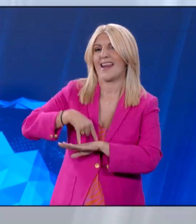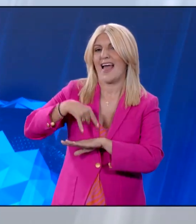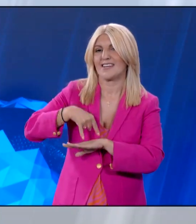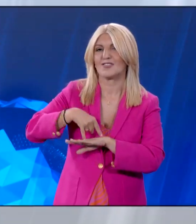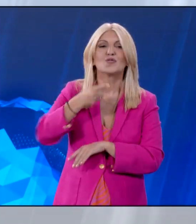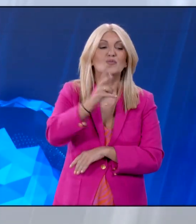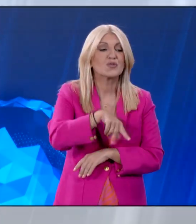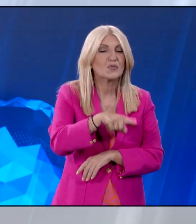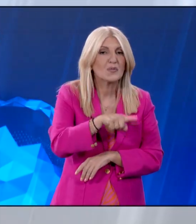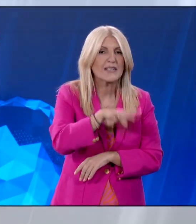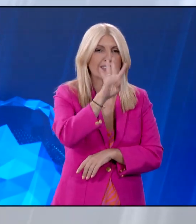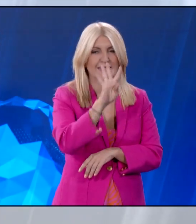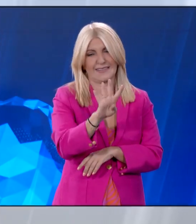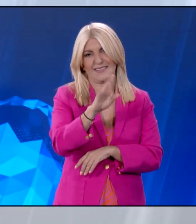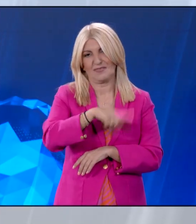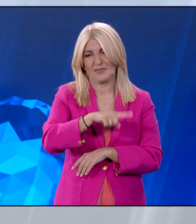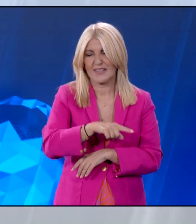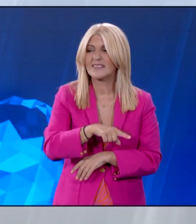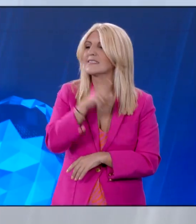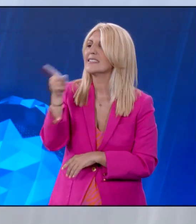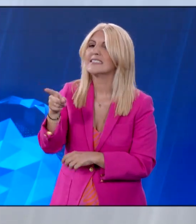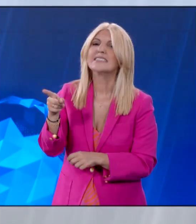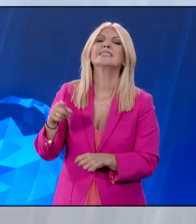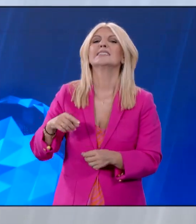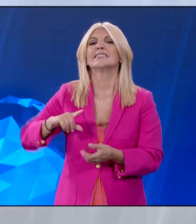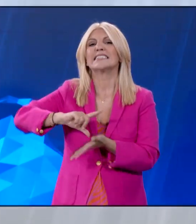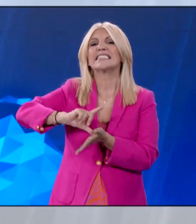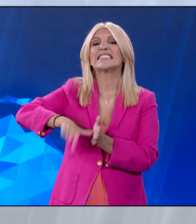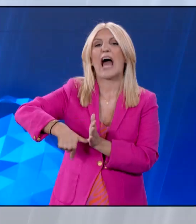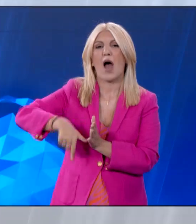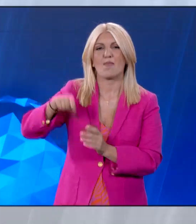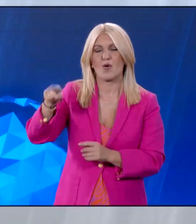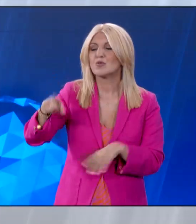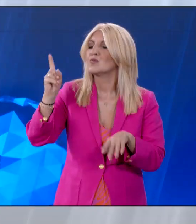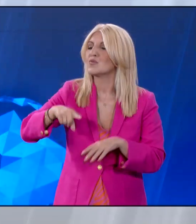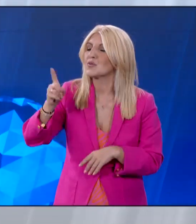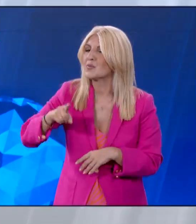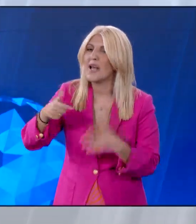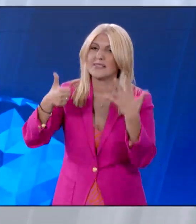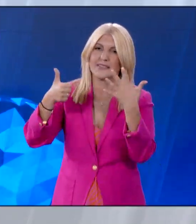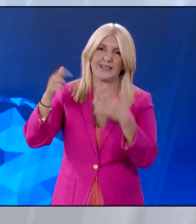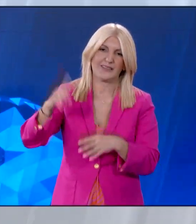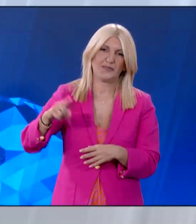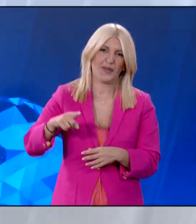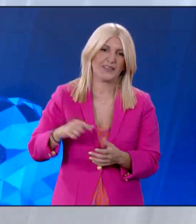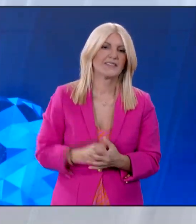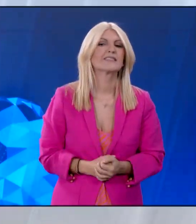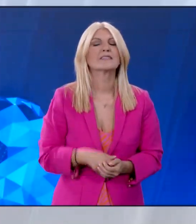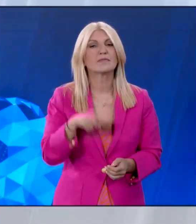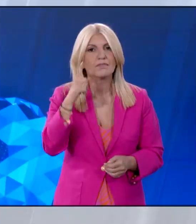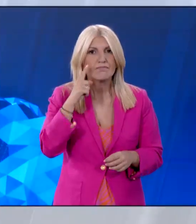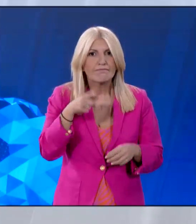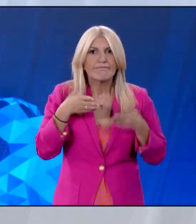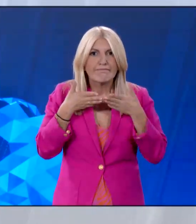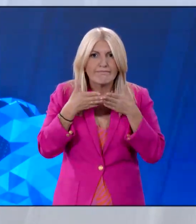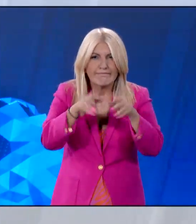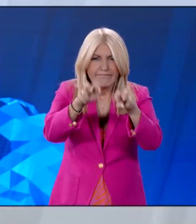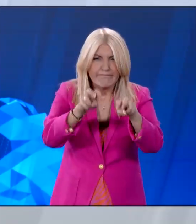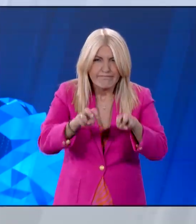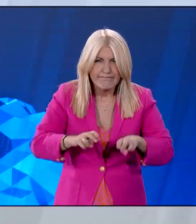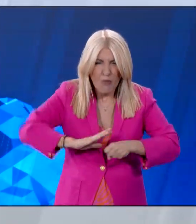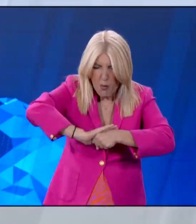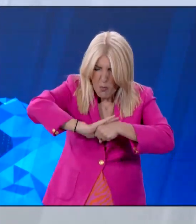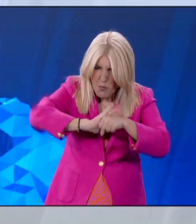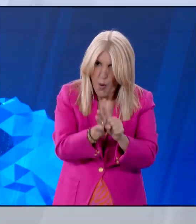4. Ασάμο. Πόσες μέρες? 6. Παρά τις αυξημένες τιμές των εισιτηρίων, τα πλοία αναχωρούν με πληρότητα που αγγίζει το 100%.